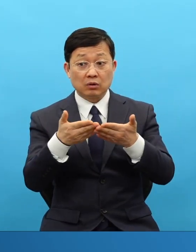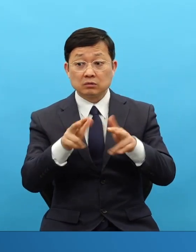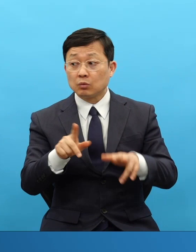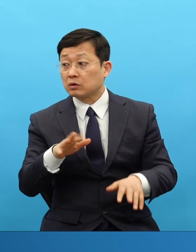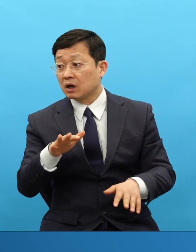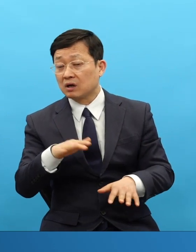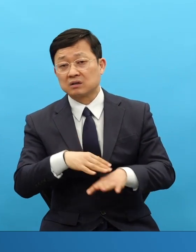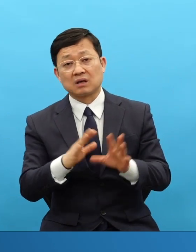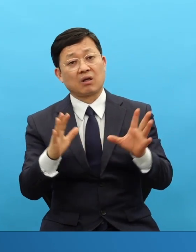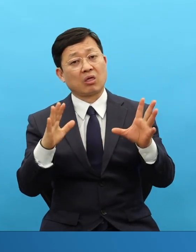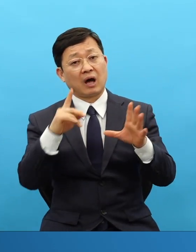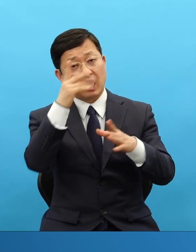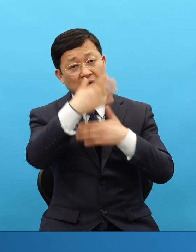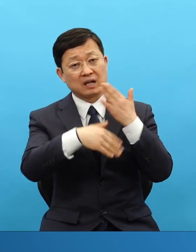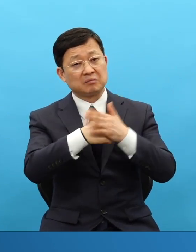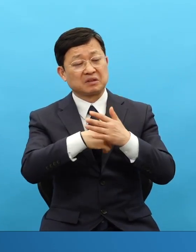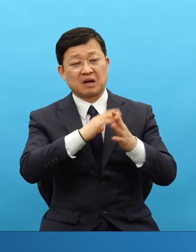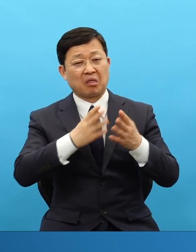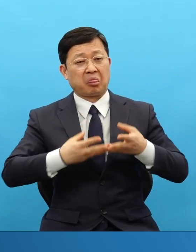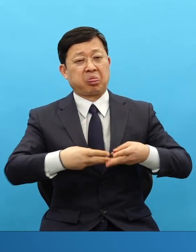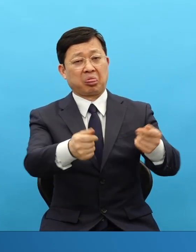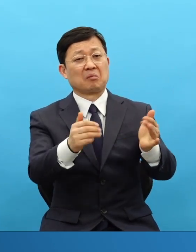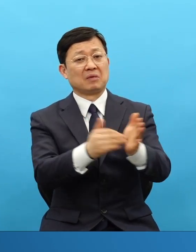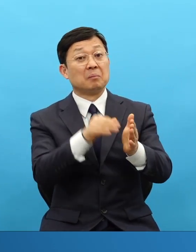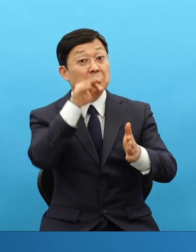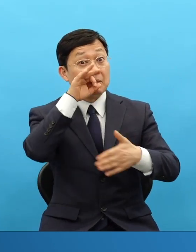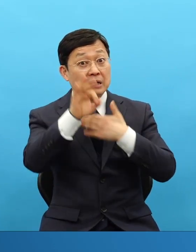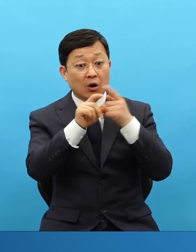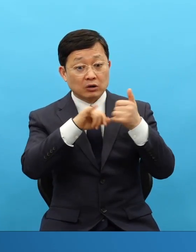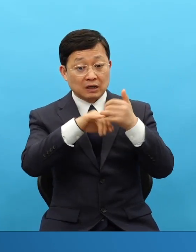있으면 어떻게 되겠어요? 있다면,